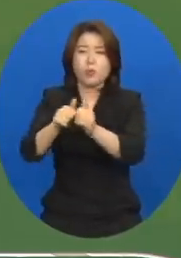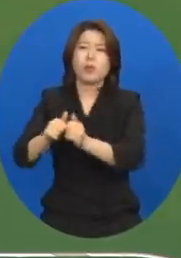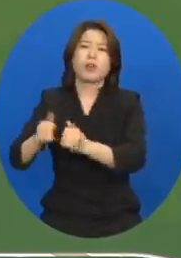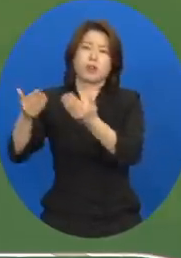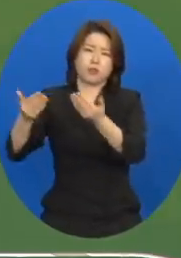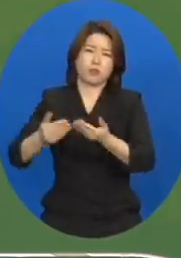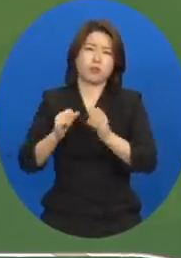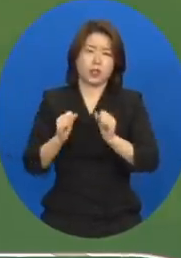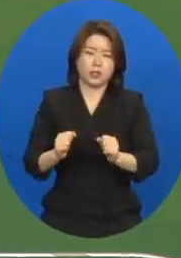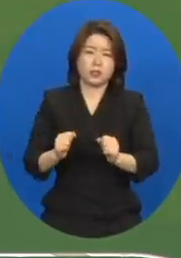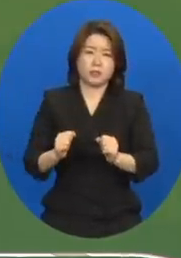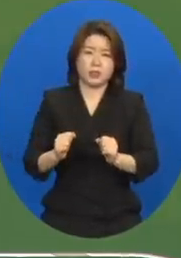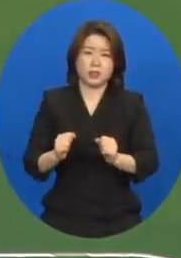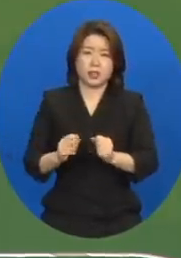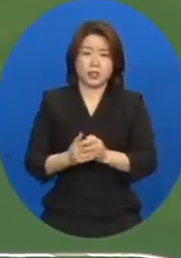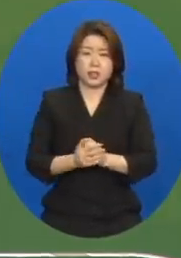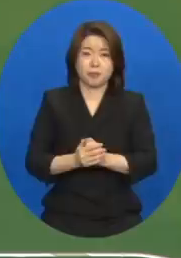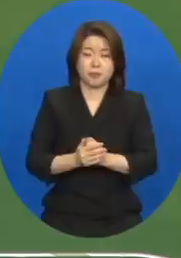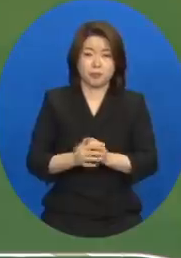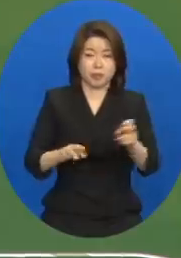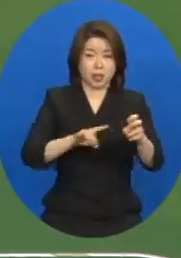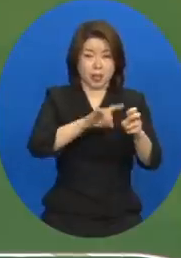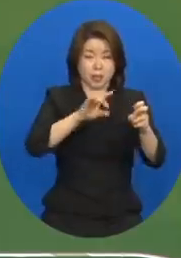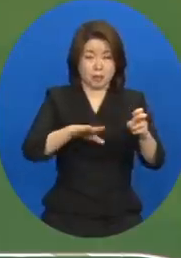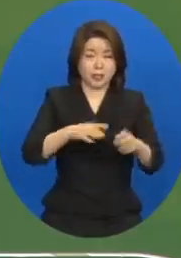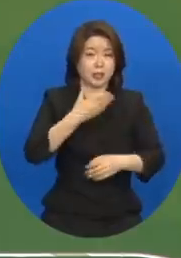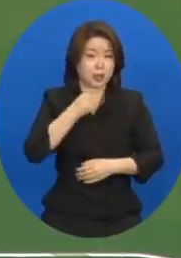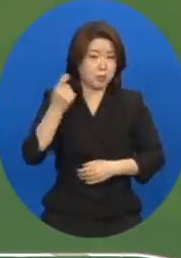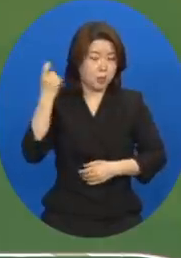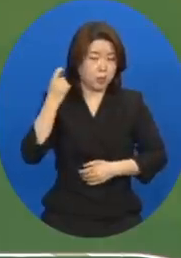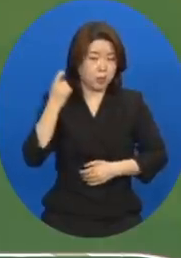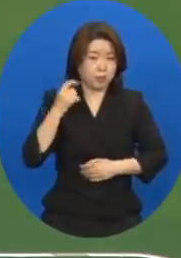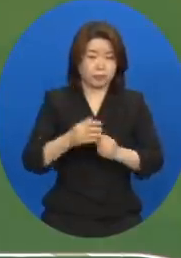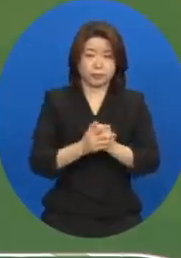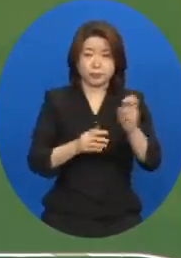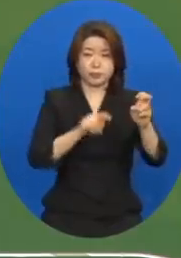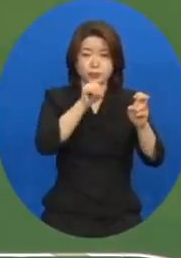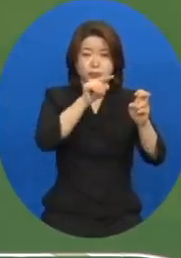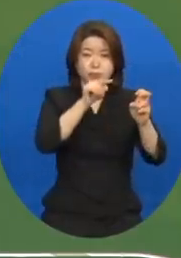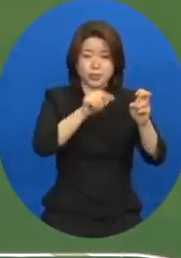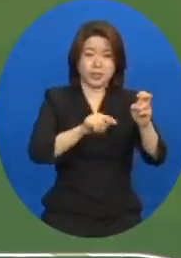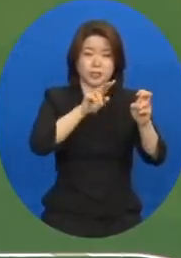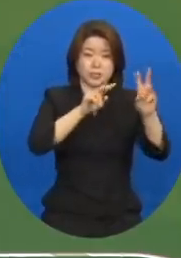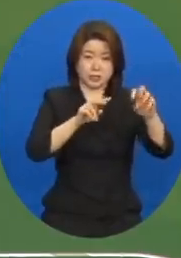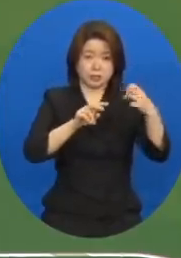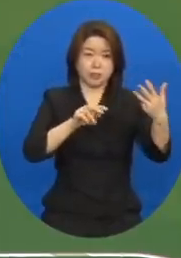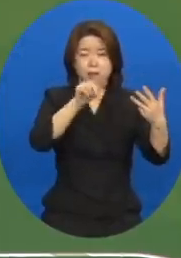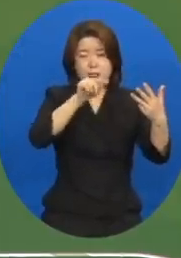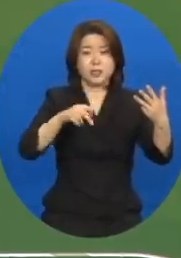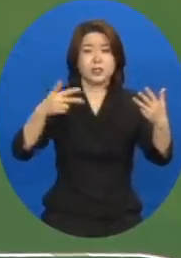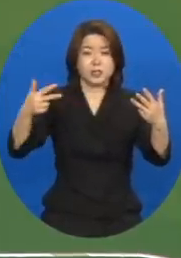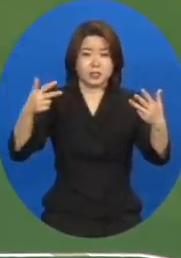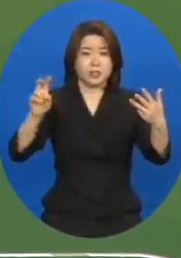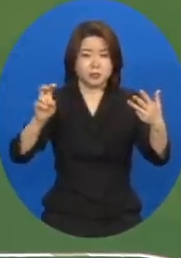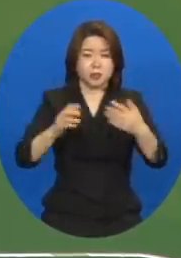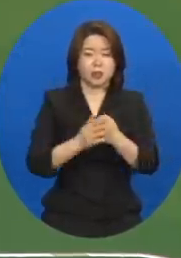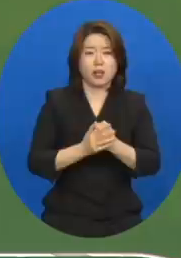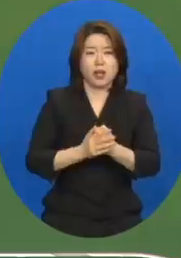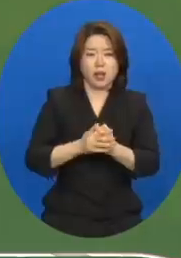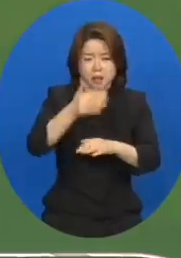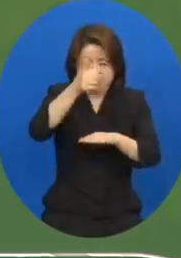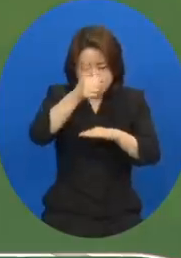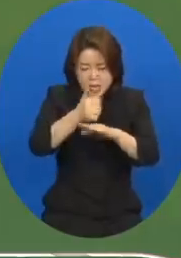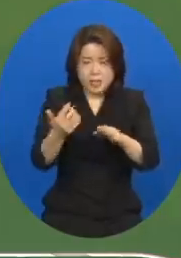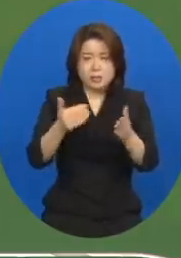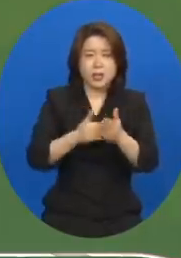계세요. 마태복음 28장 20절에 내가 세상 끝날까지 너희와 항상 함께